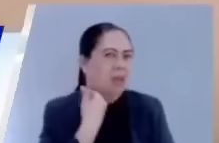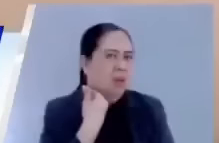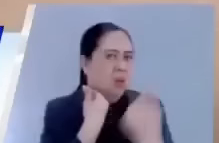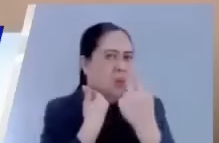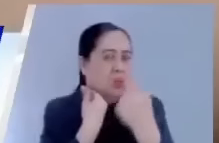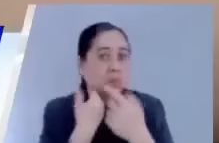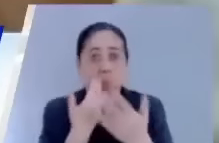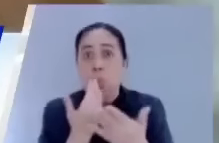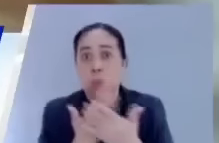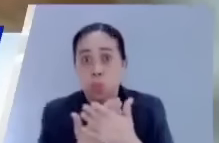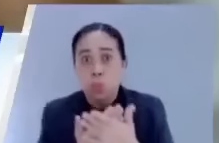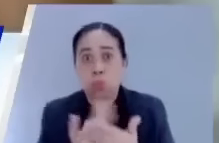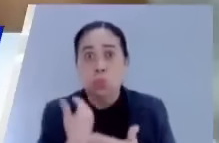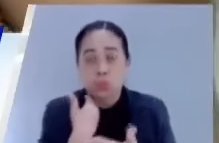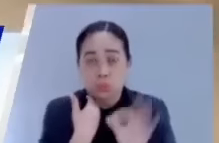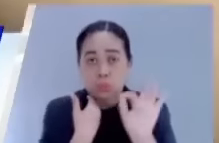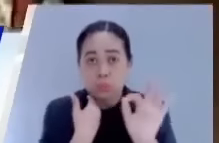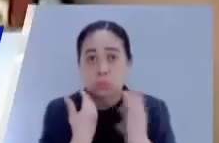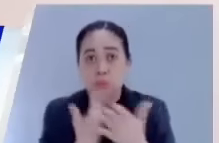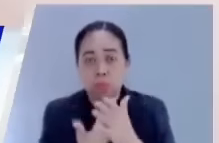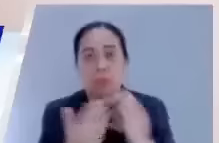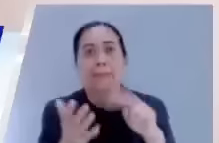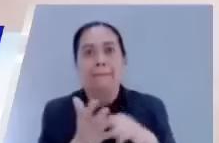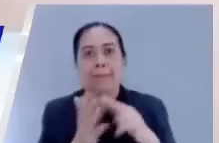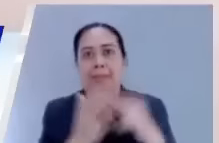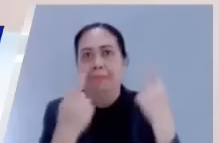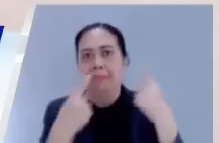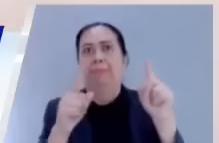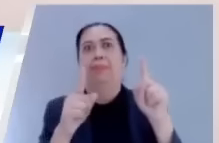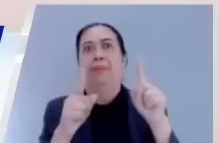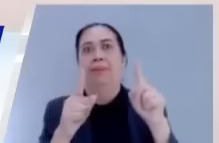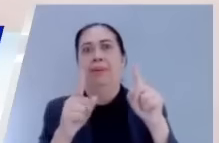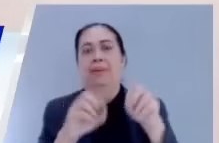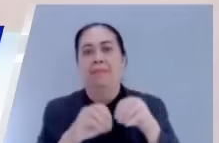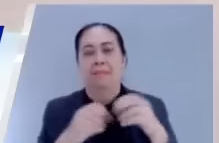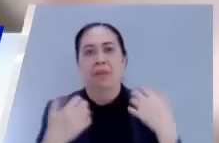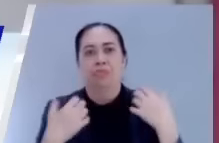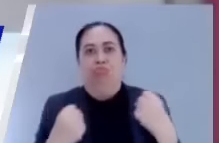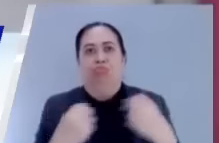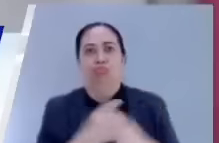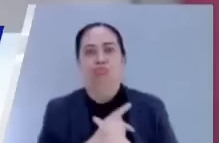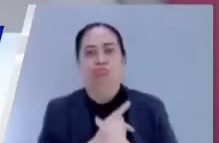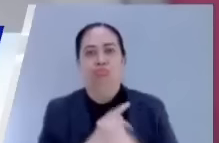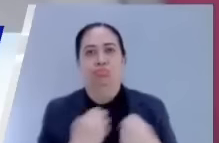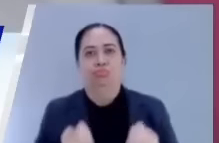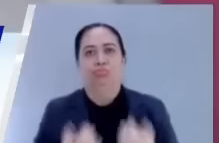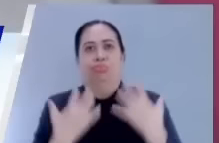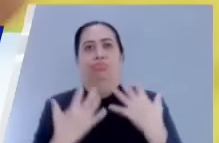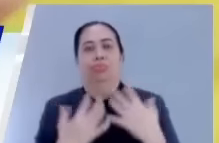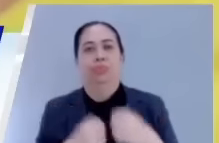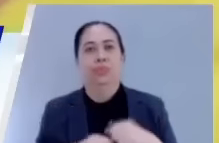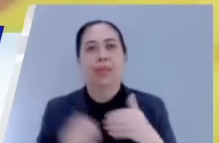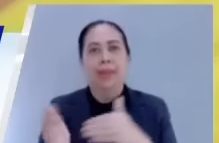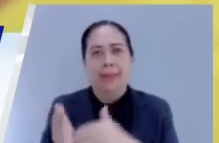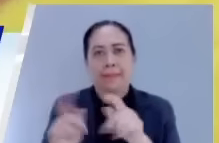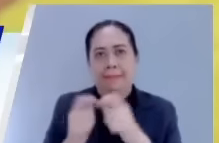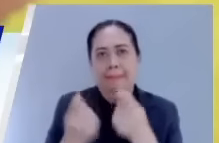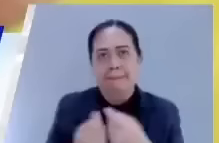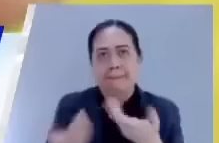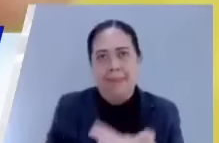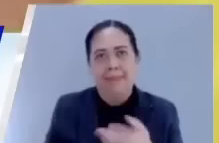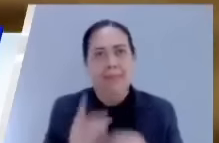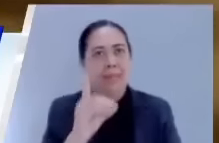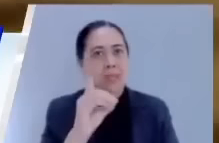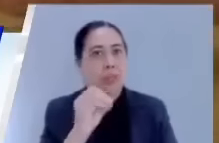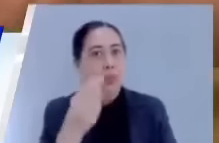pag nilagnat kasi ibig sabihin nun, na-trigger yung kanyang immune system. So, nandito naman yung medical team ng Department of Health kung may